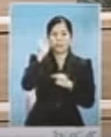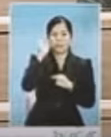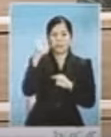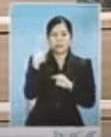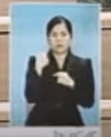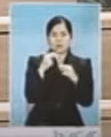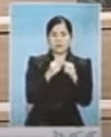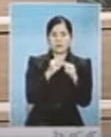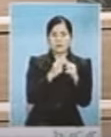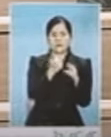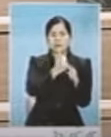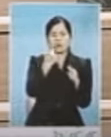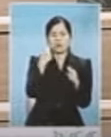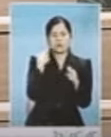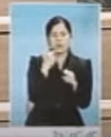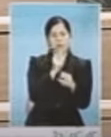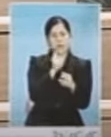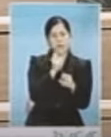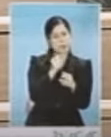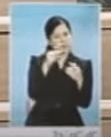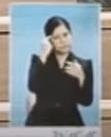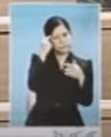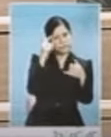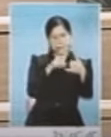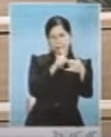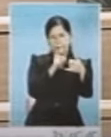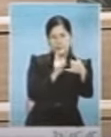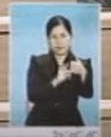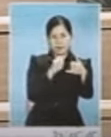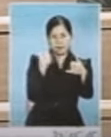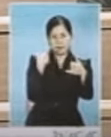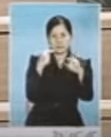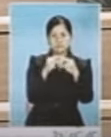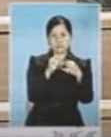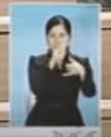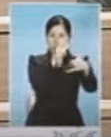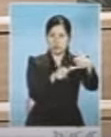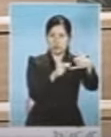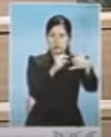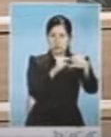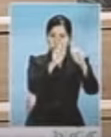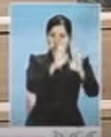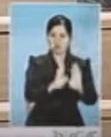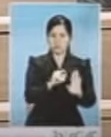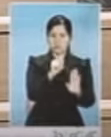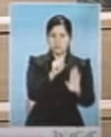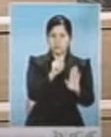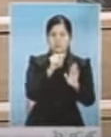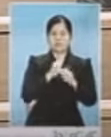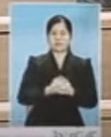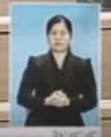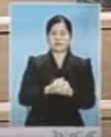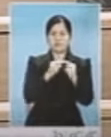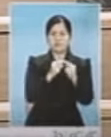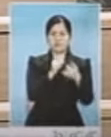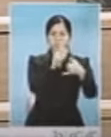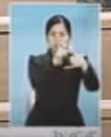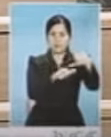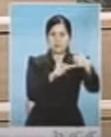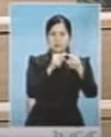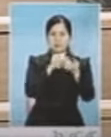คนอื่นเขาให้คนอื่นเสียหายท่านประธานต้องวินิจฉัยนะคะบุคคลคนนี้พฤติกรรมไม่ดี